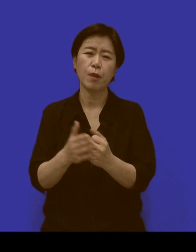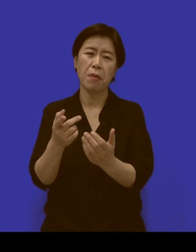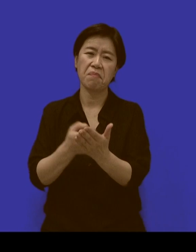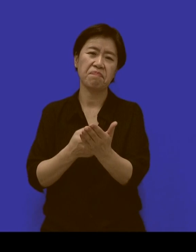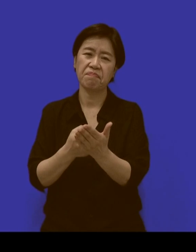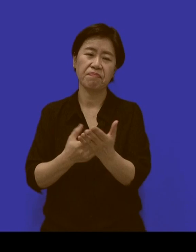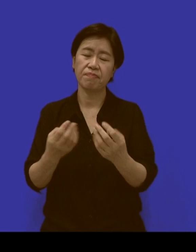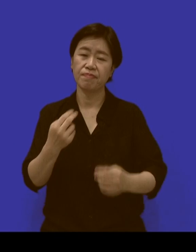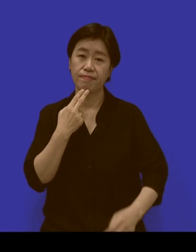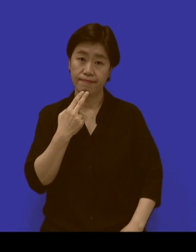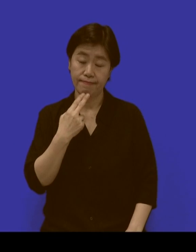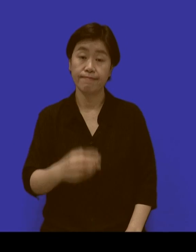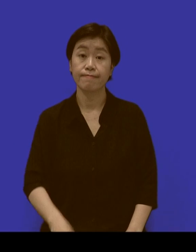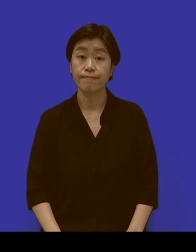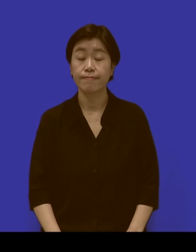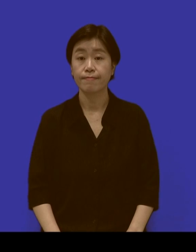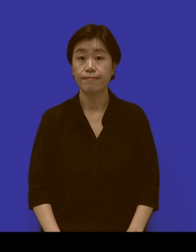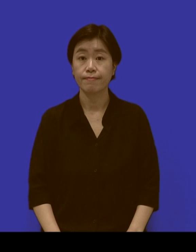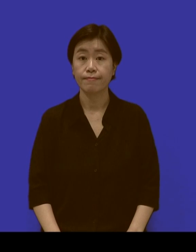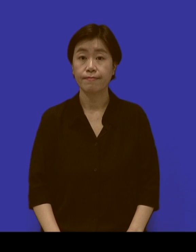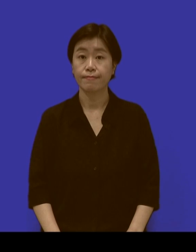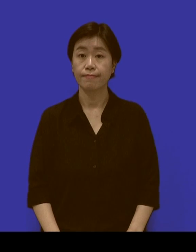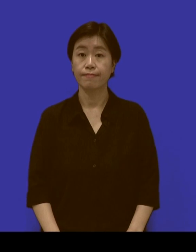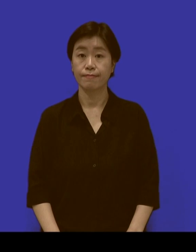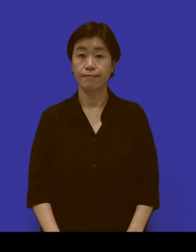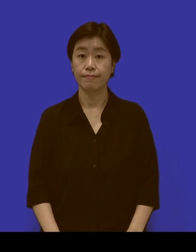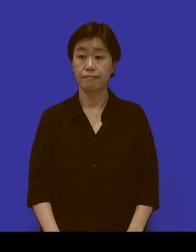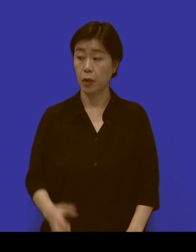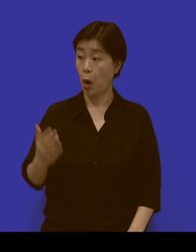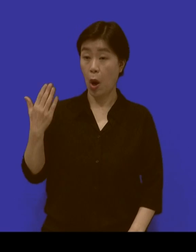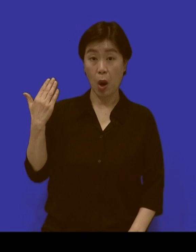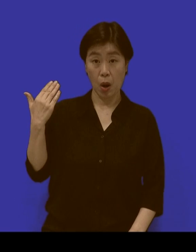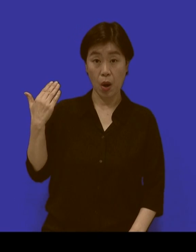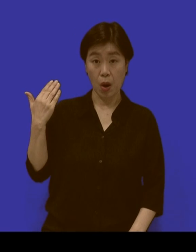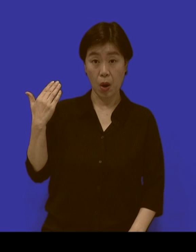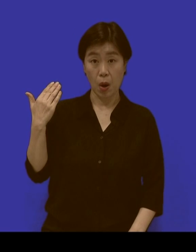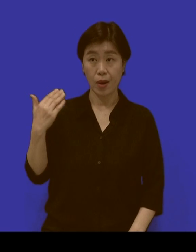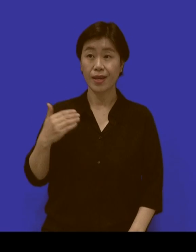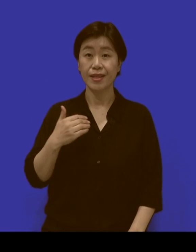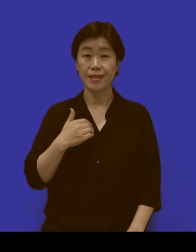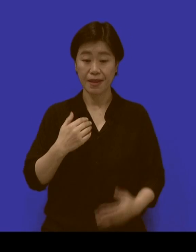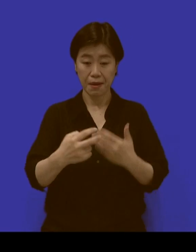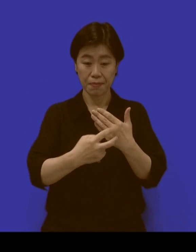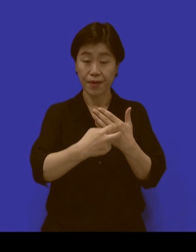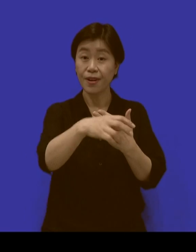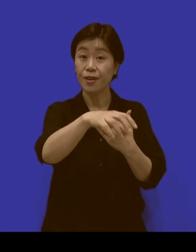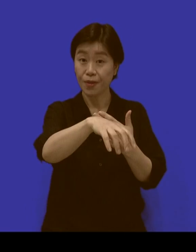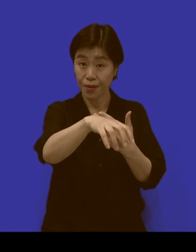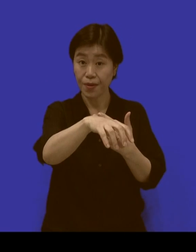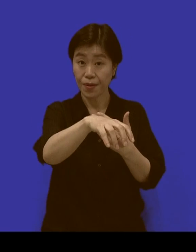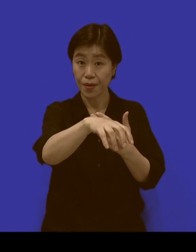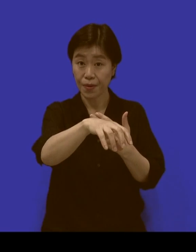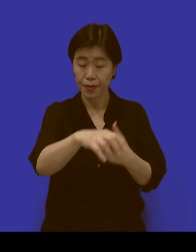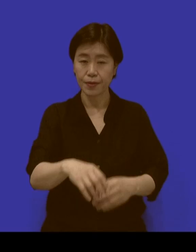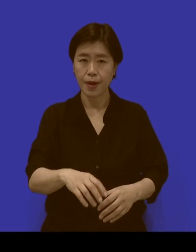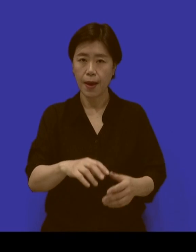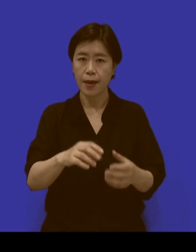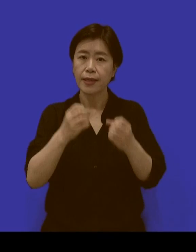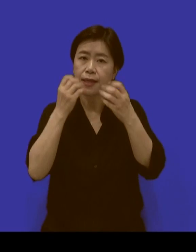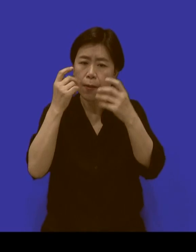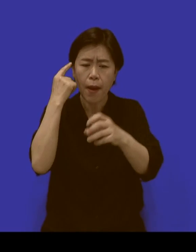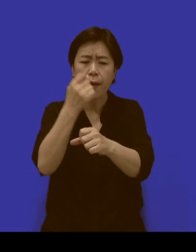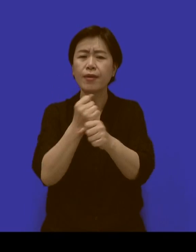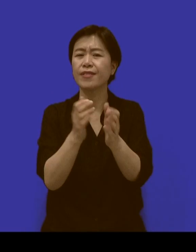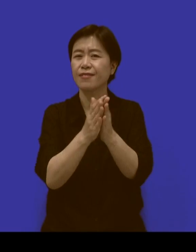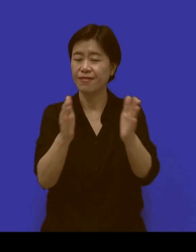의술인데요. 저희가 이것도 정말 최근에 저희 병원에서 저희가 했던 프로젝트입니다.